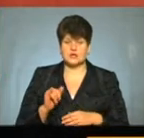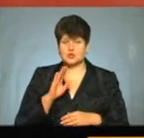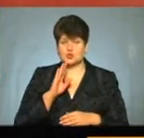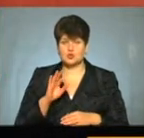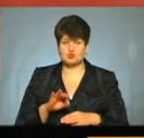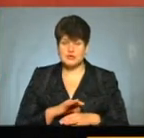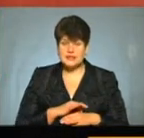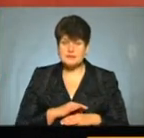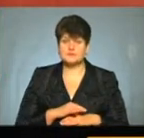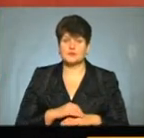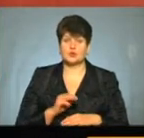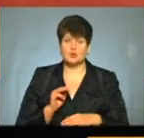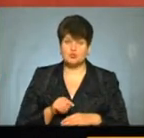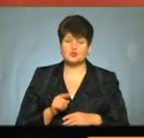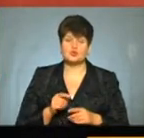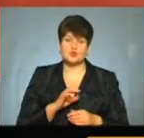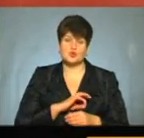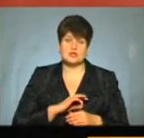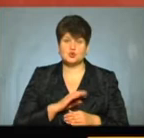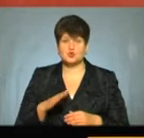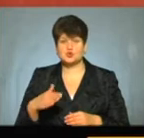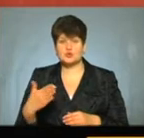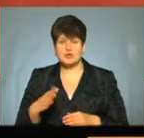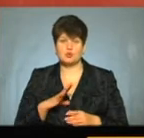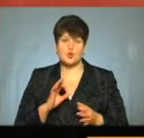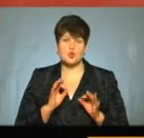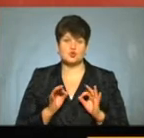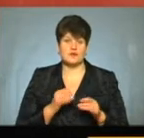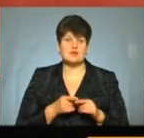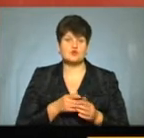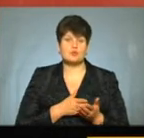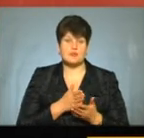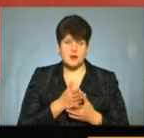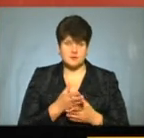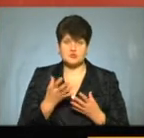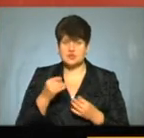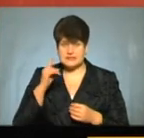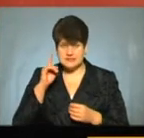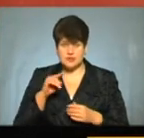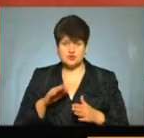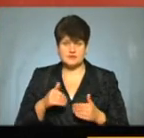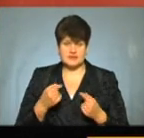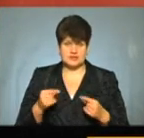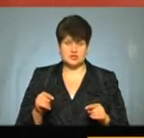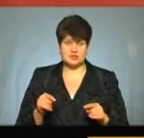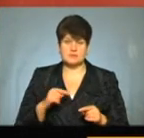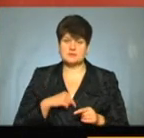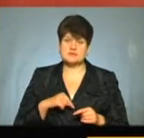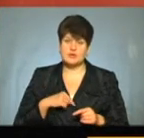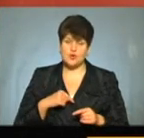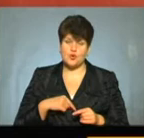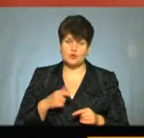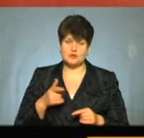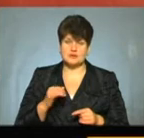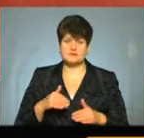Тому от з юридичної сторони було консультування в такому напрямку. Ще, я знаю, зверталися по іншим питанням. З сторони психолога, сьогодні звернулася